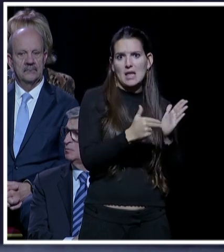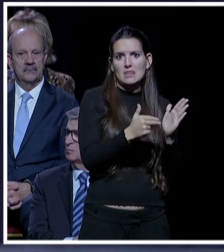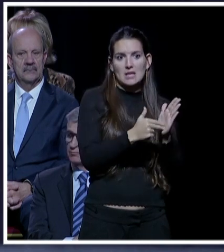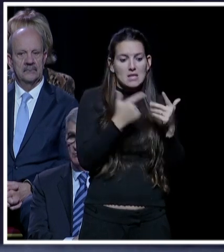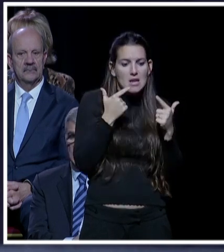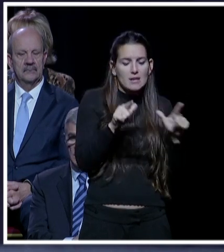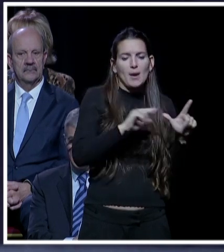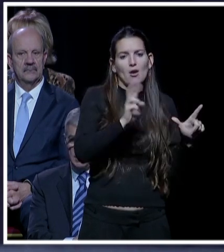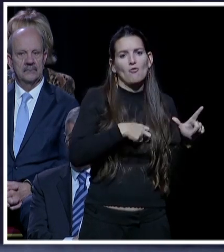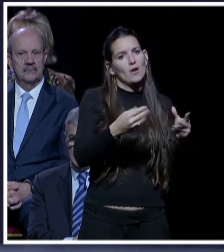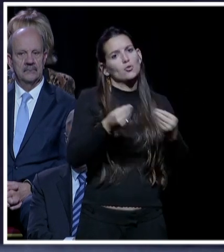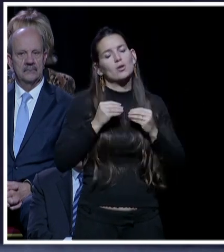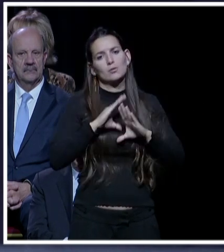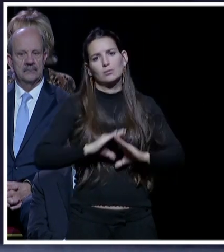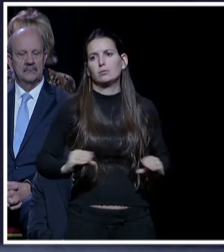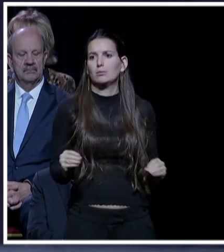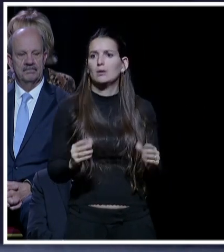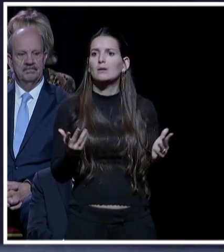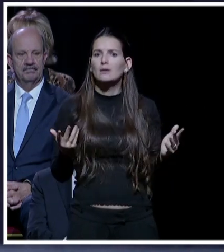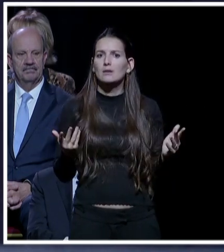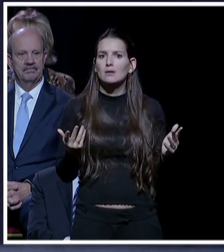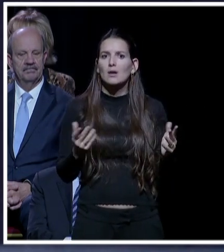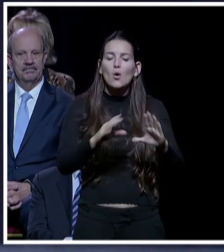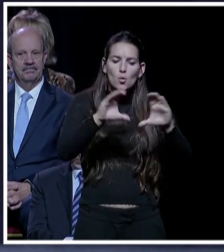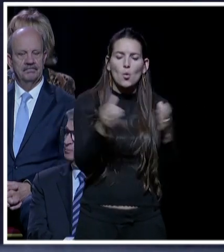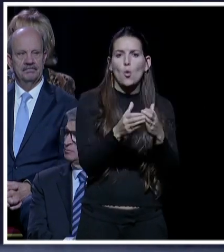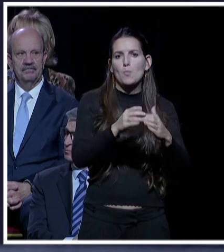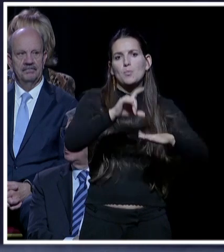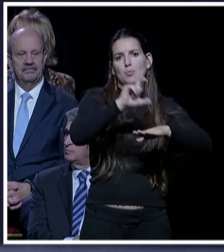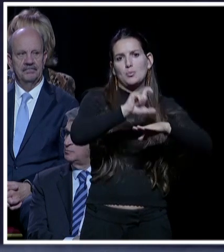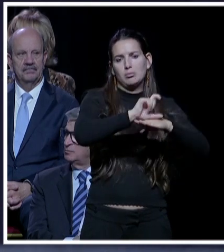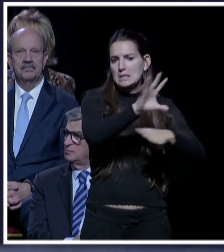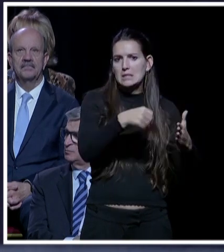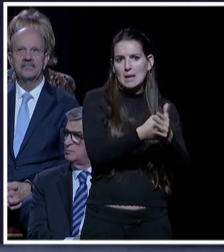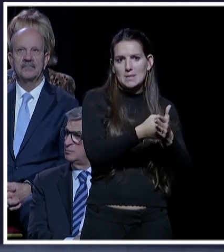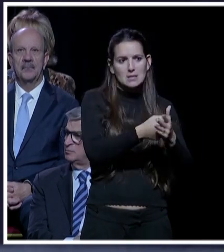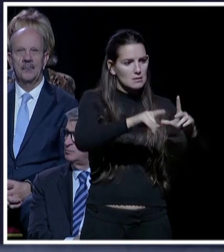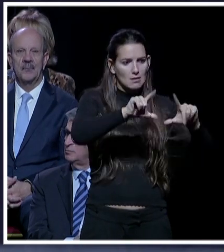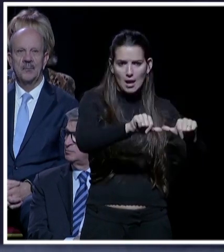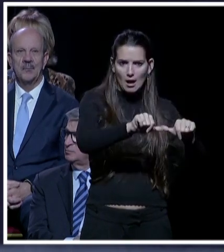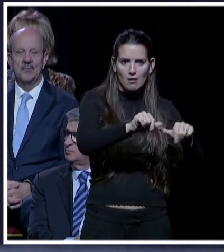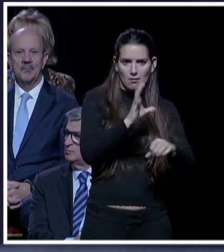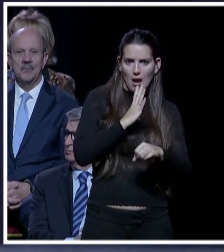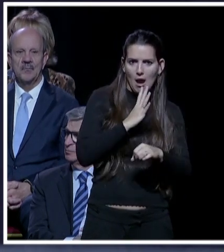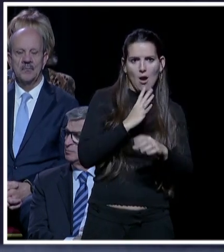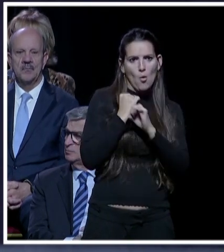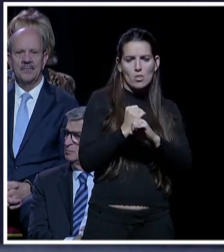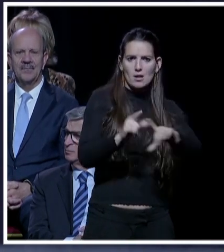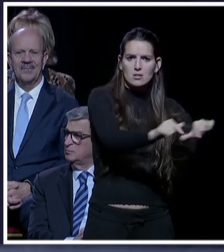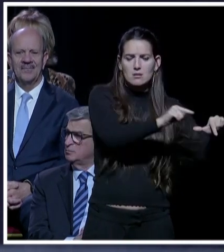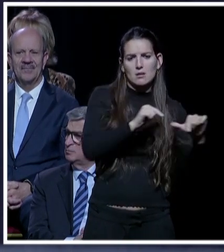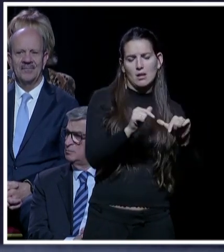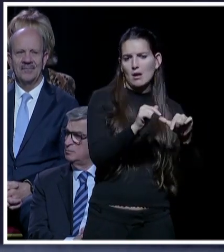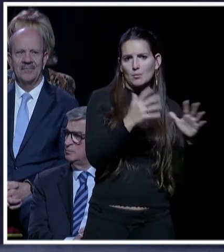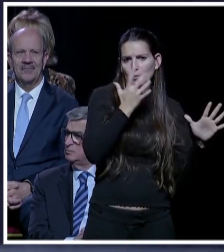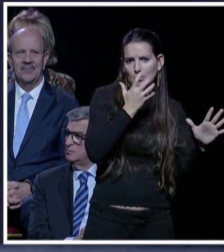ceux qui sont encore détenus par ces groupes islamistes. Je pense aussi à Kfir Bibas, ce bébé enlevé